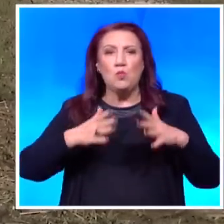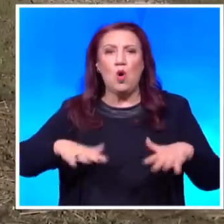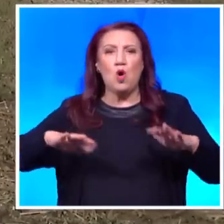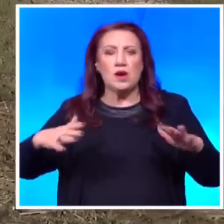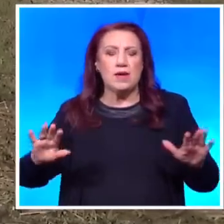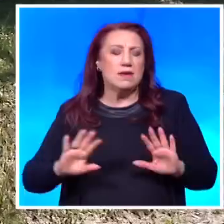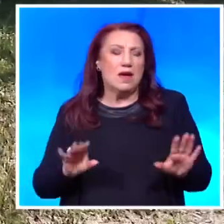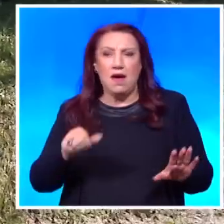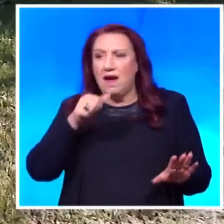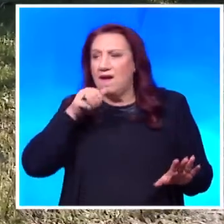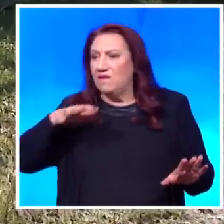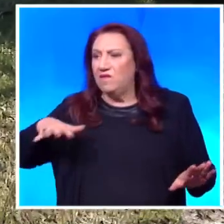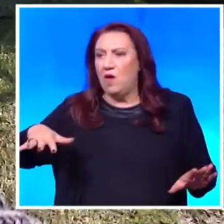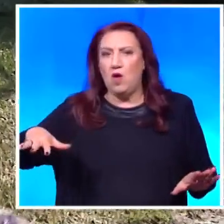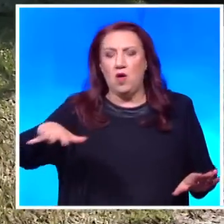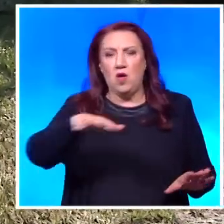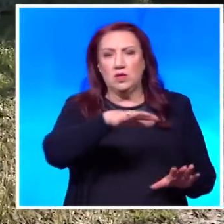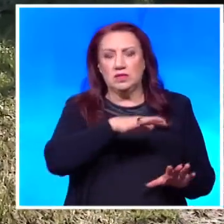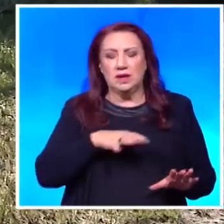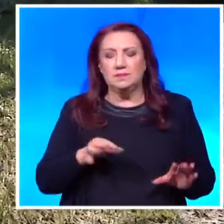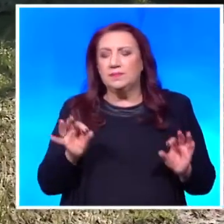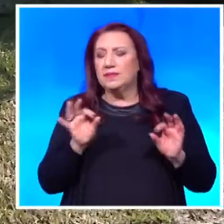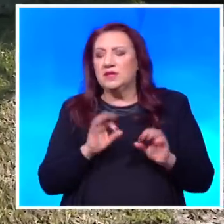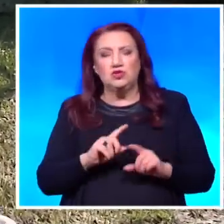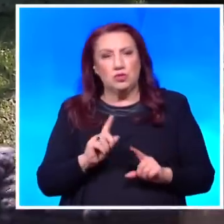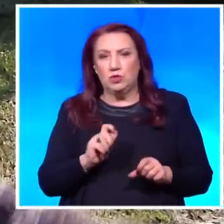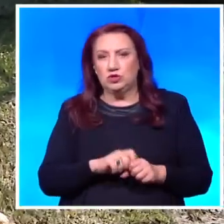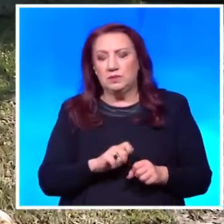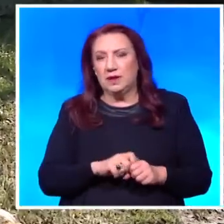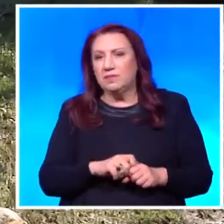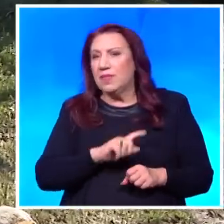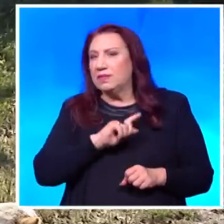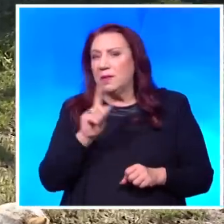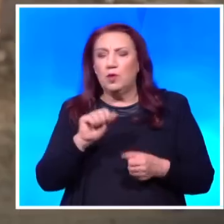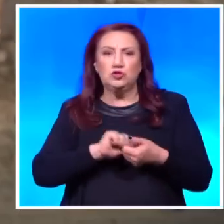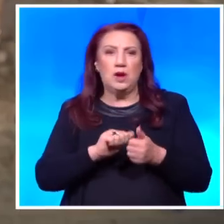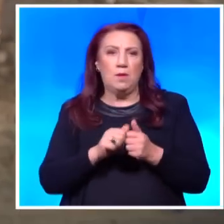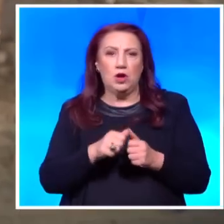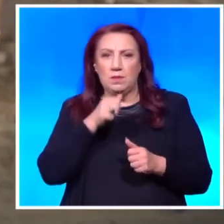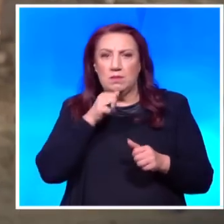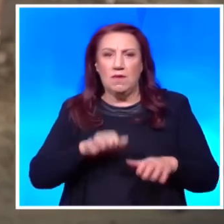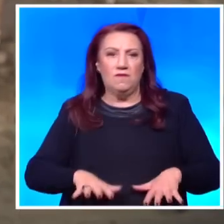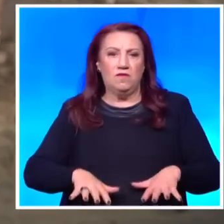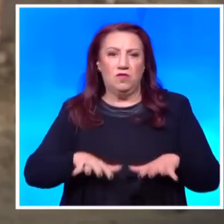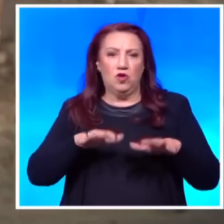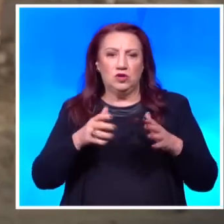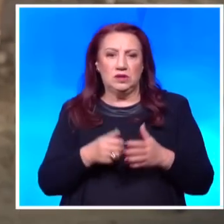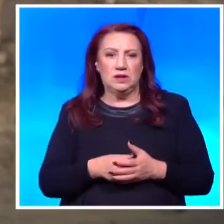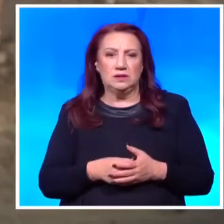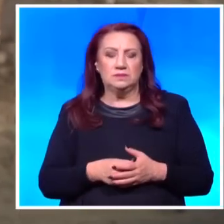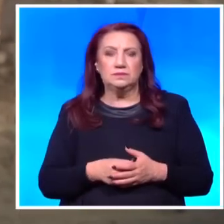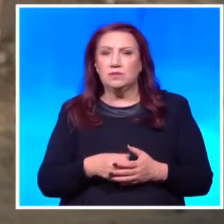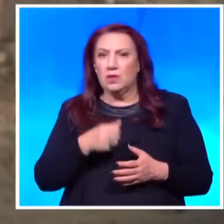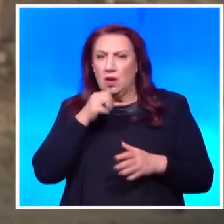направиш. С вас може да се преборим, ама с водата не може никой. Приливната вълна дойде за правките на 4